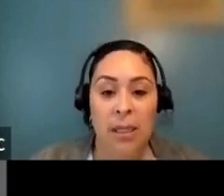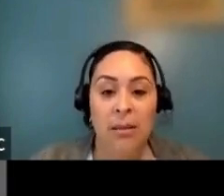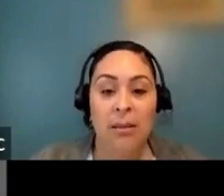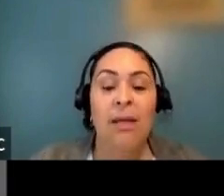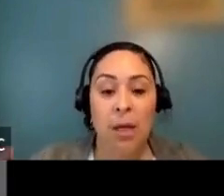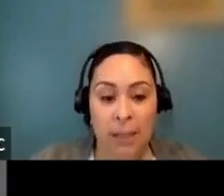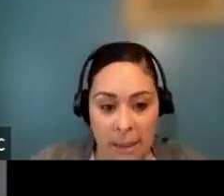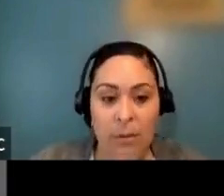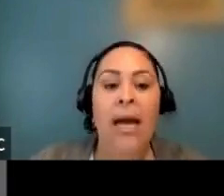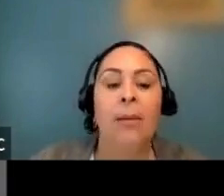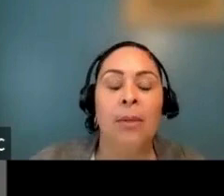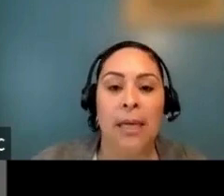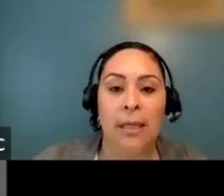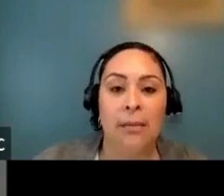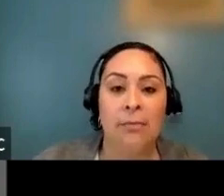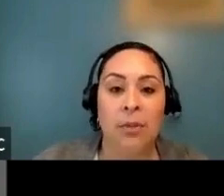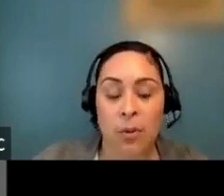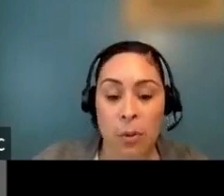的。